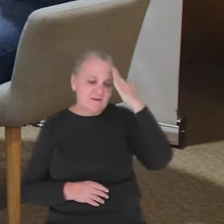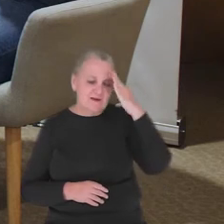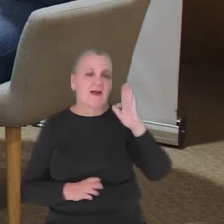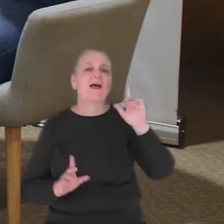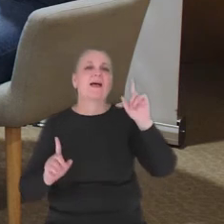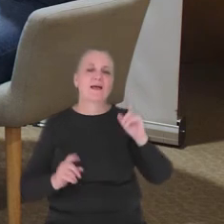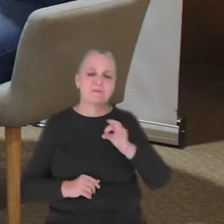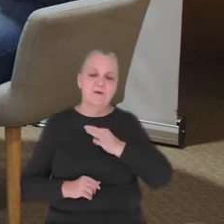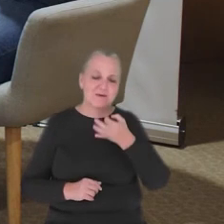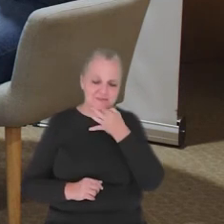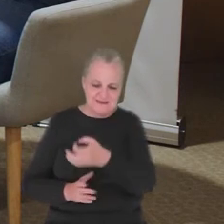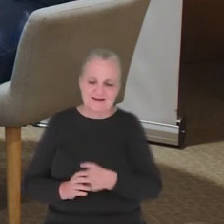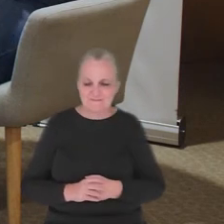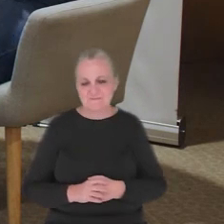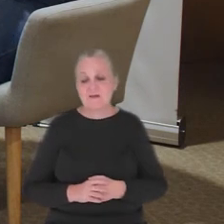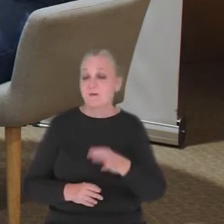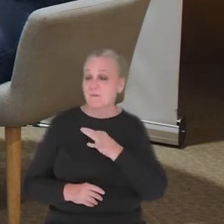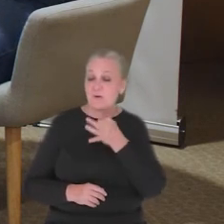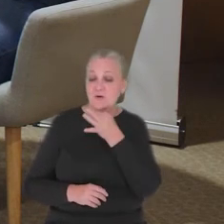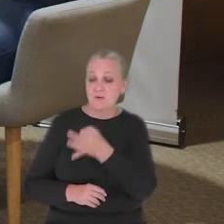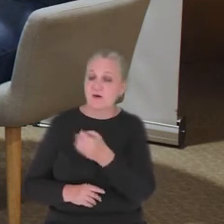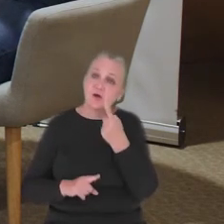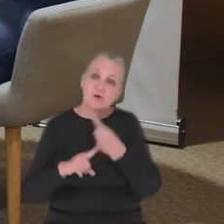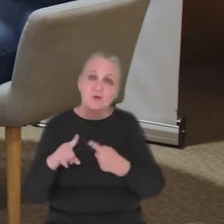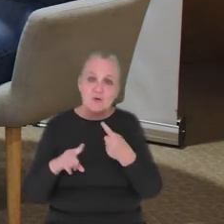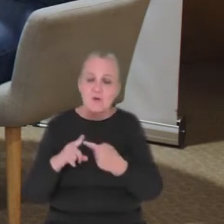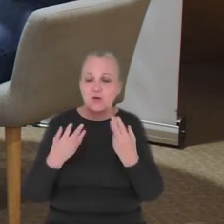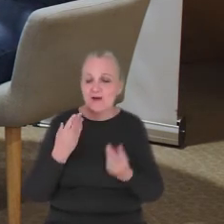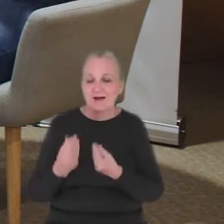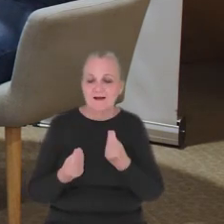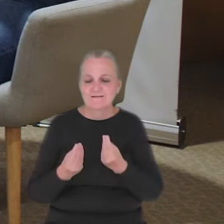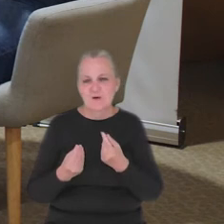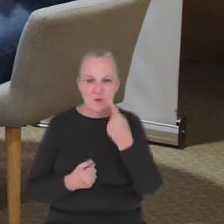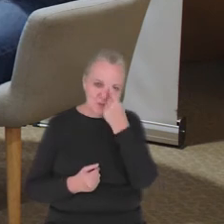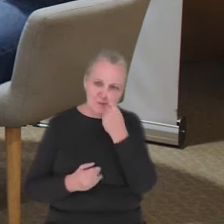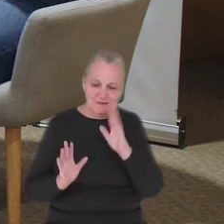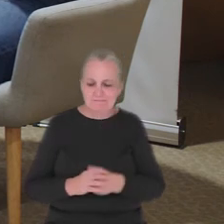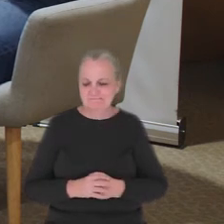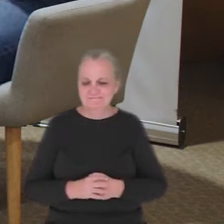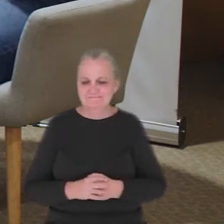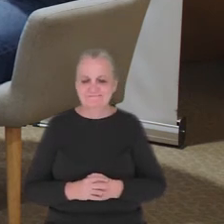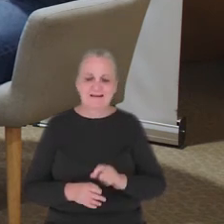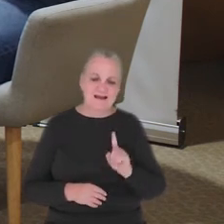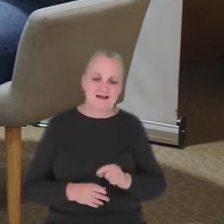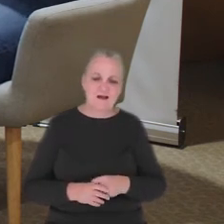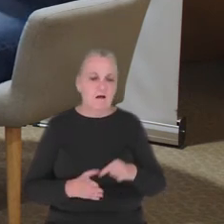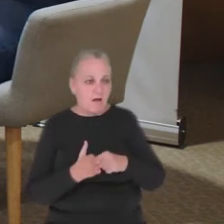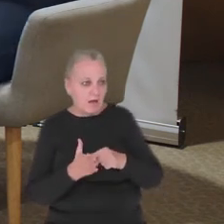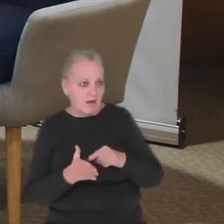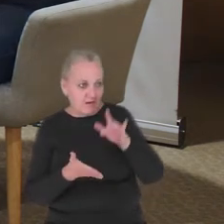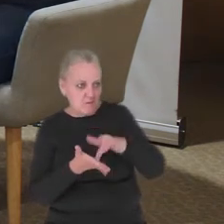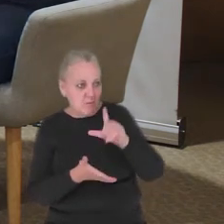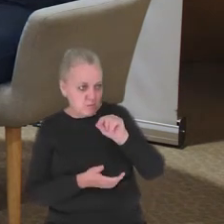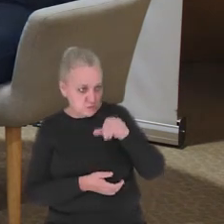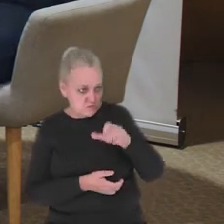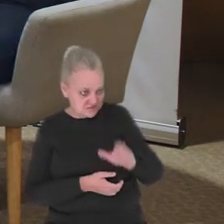pytanie. Moje pytanie może będzie trochę głupie, ale... O Puck. Nie, nie będzie